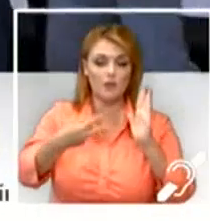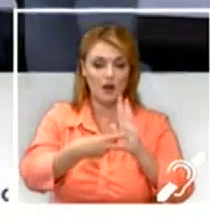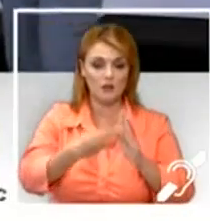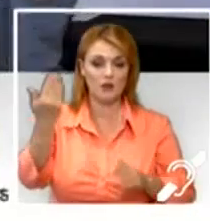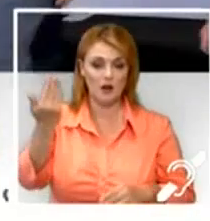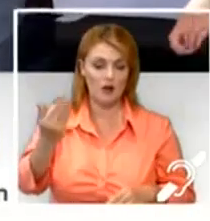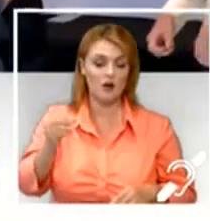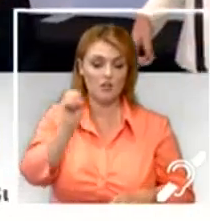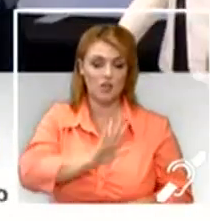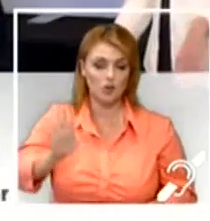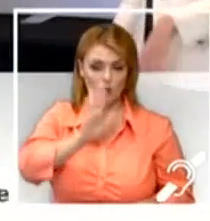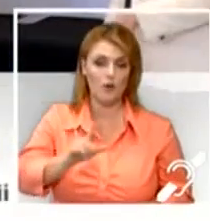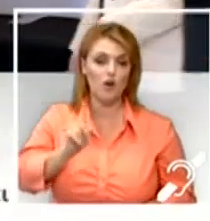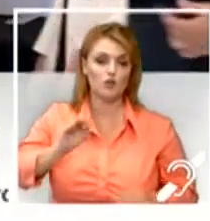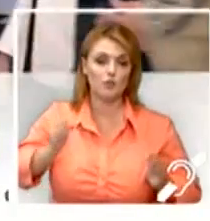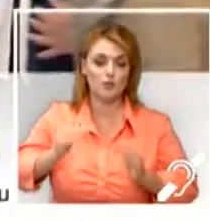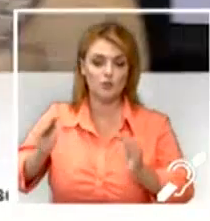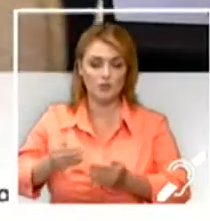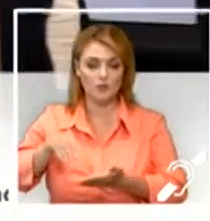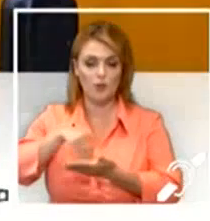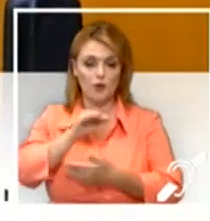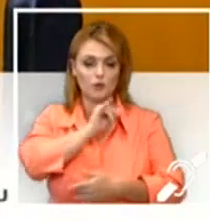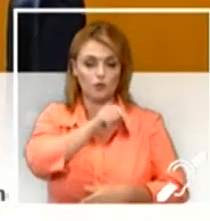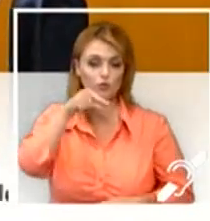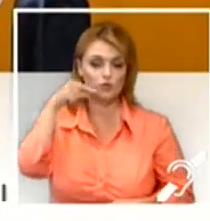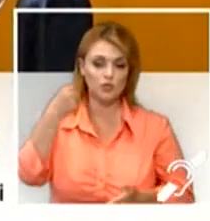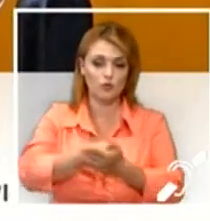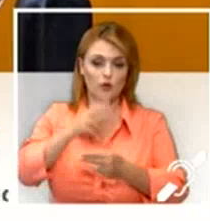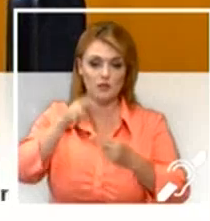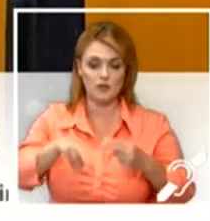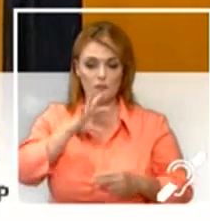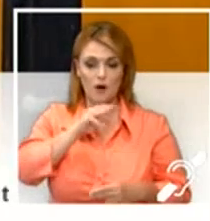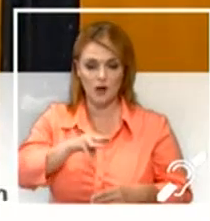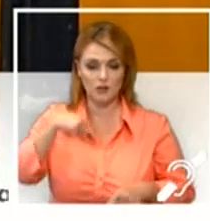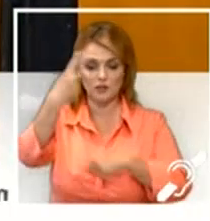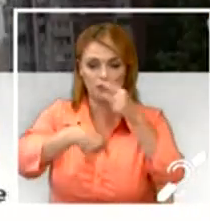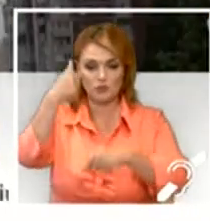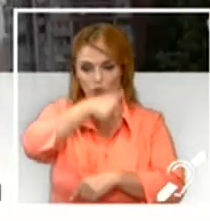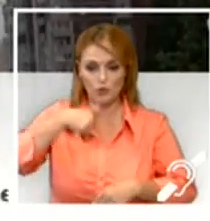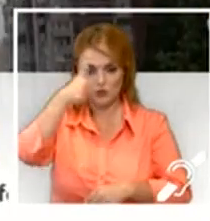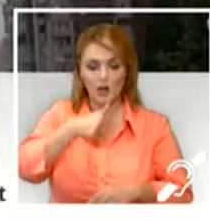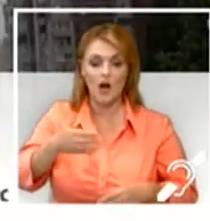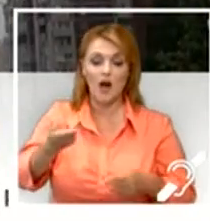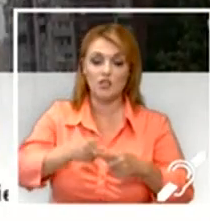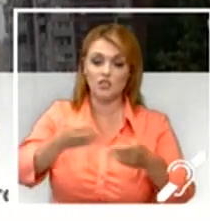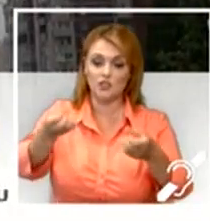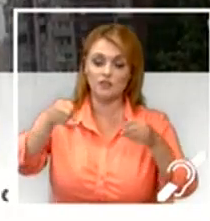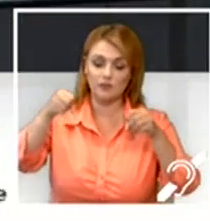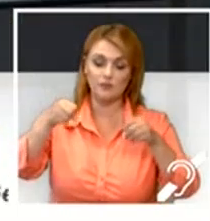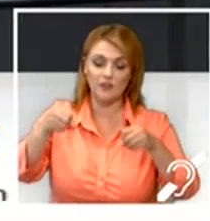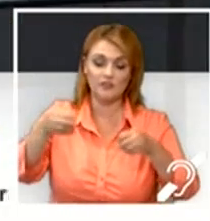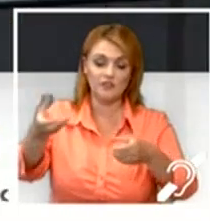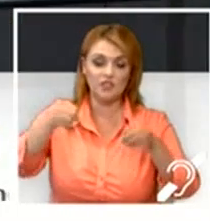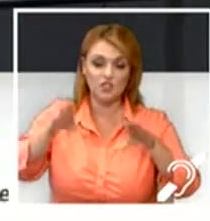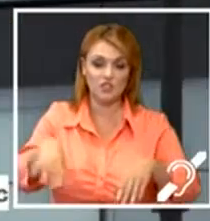privind reducerea voluntară a consumului de gaz cu 15% până la sfârșitul lunii martie a anului viitor. Măsura e menită să reducă dependența